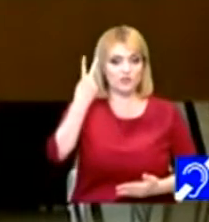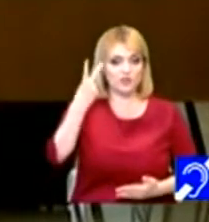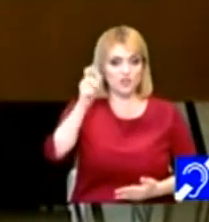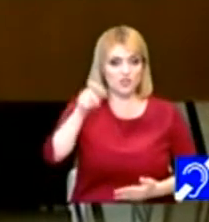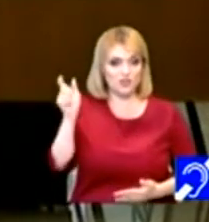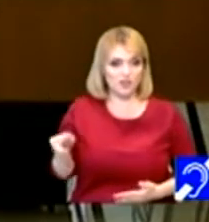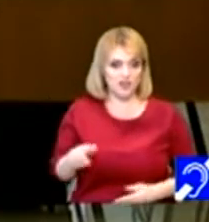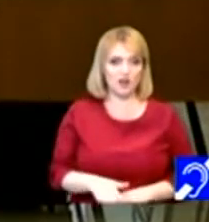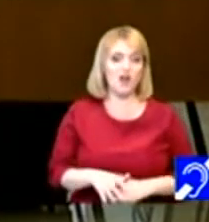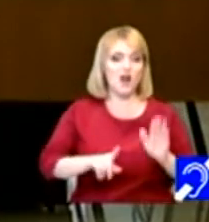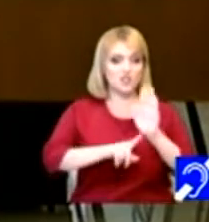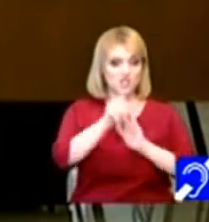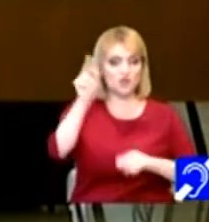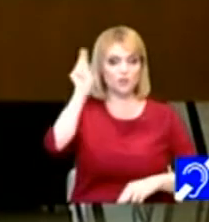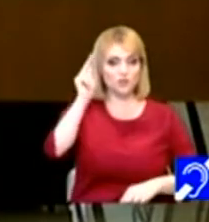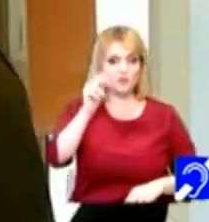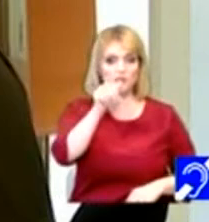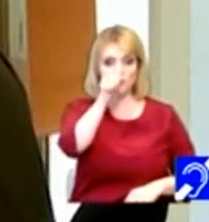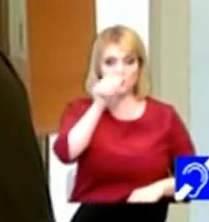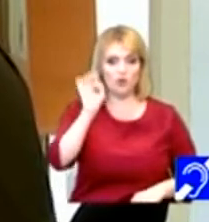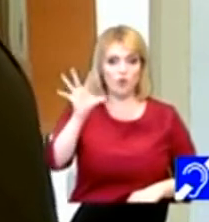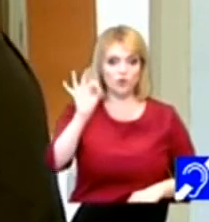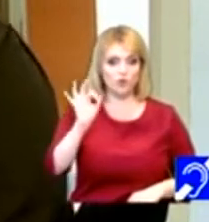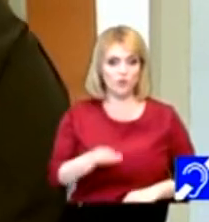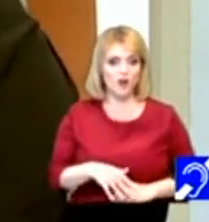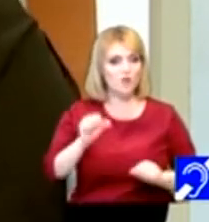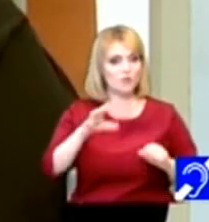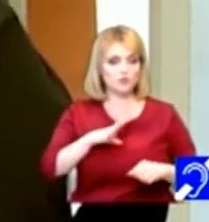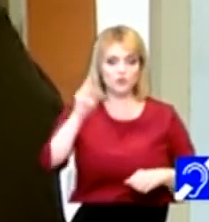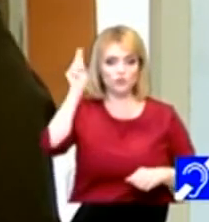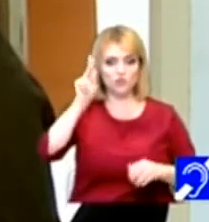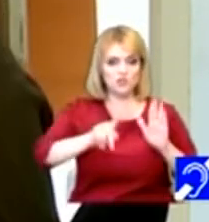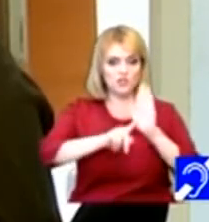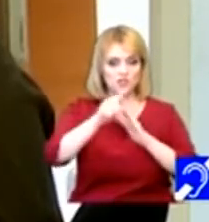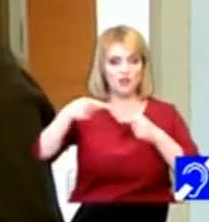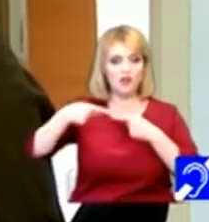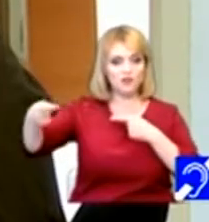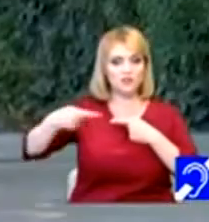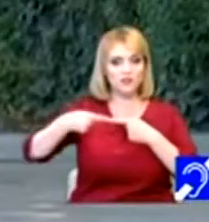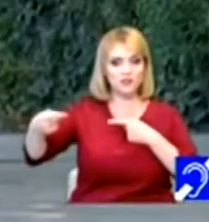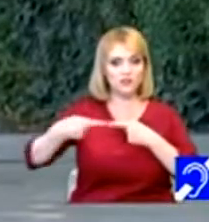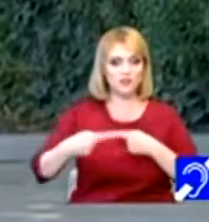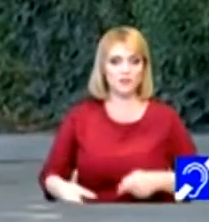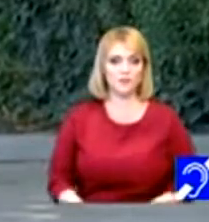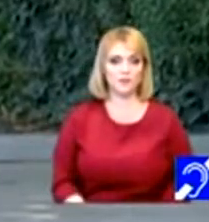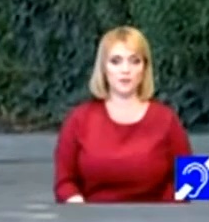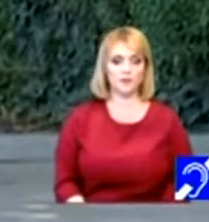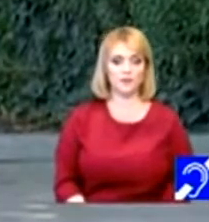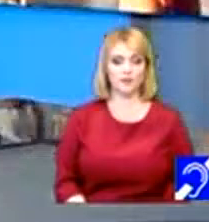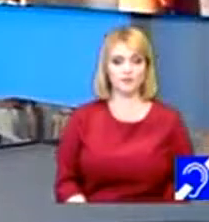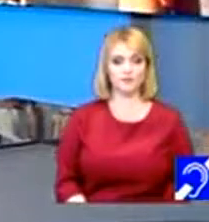1 octombrie. Cel mai probabil, multe universități vor ține cursurile pe internet. Lucrările practice se vor face însă în